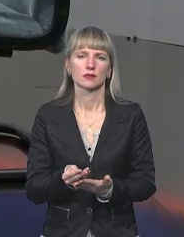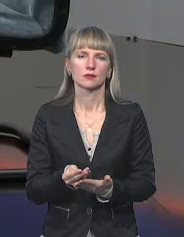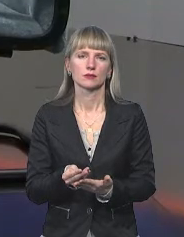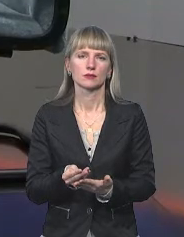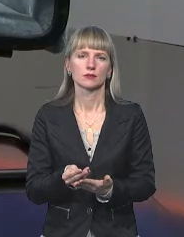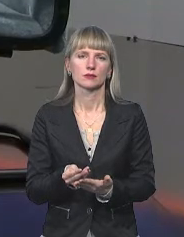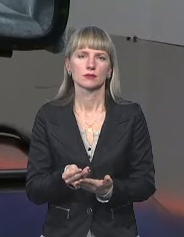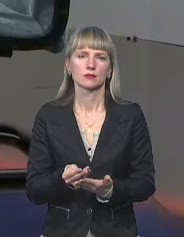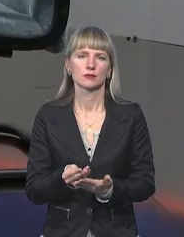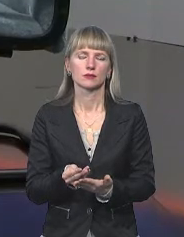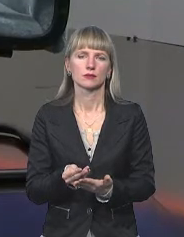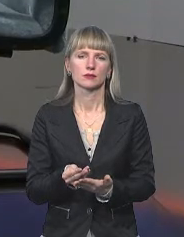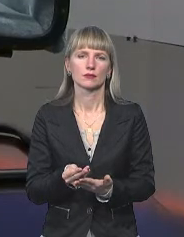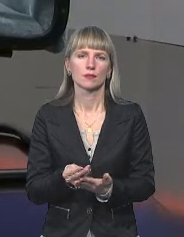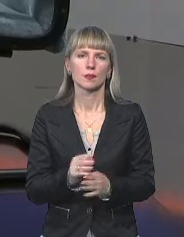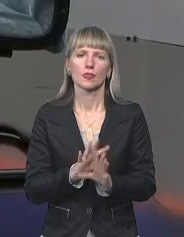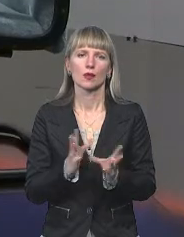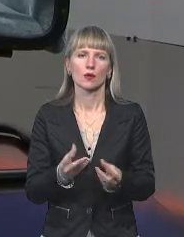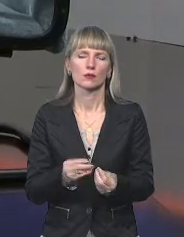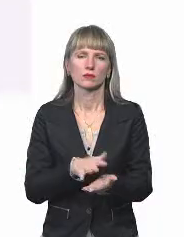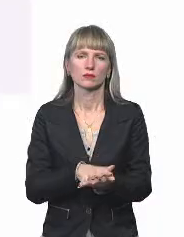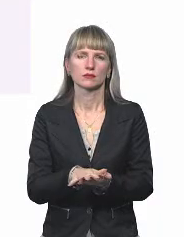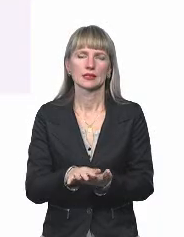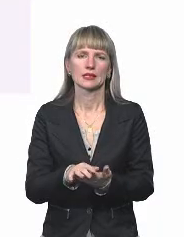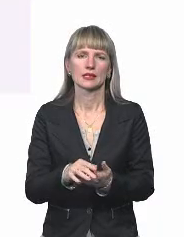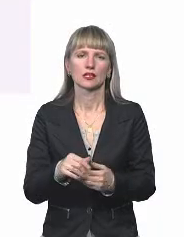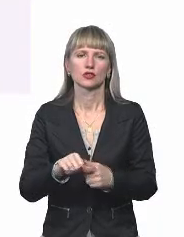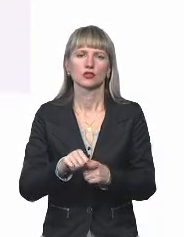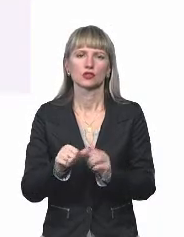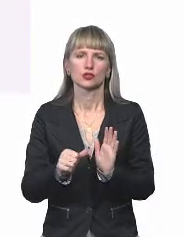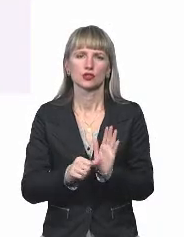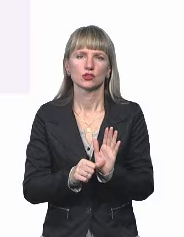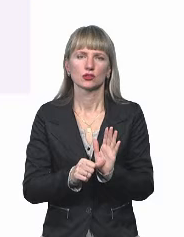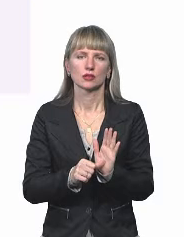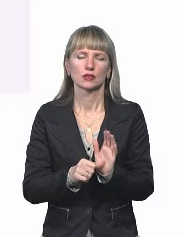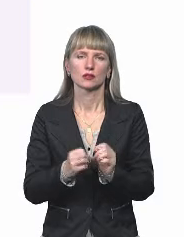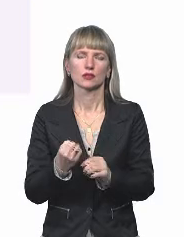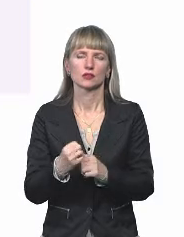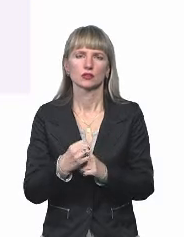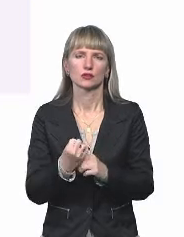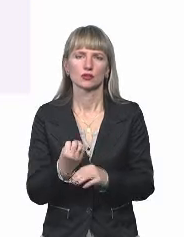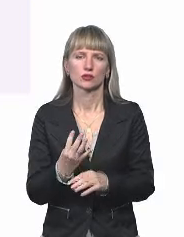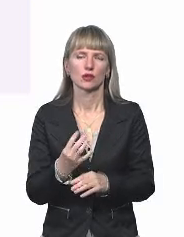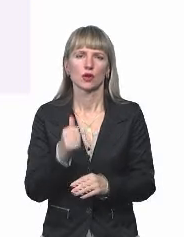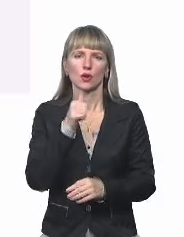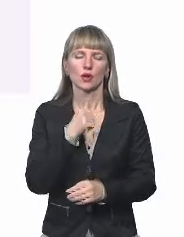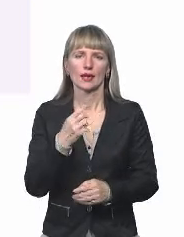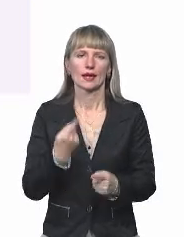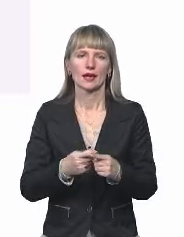Ну, власне, Катерина, ну, обсяг видатків – це 17, 16, 15, 14 роки. Це дані